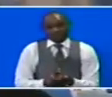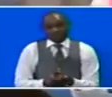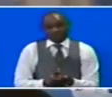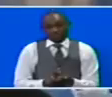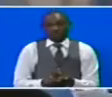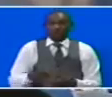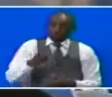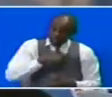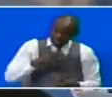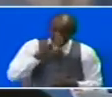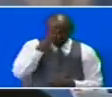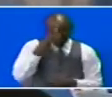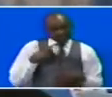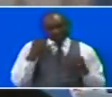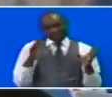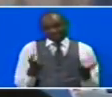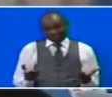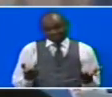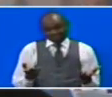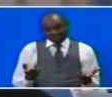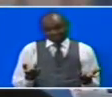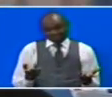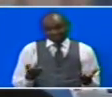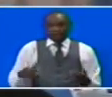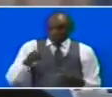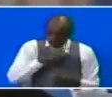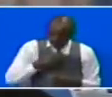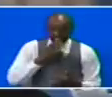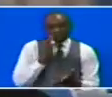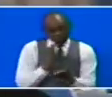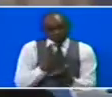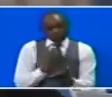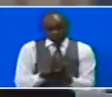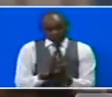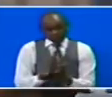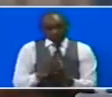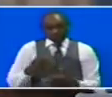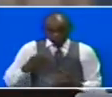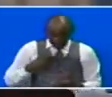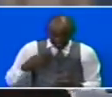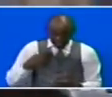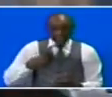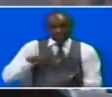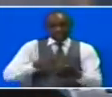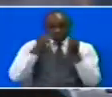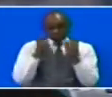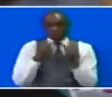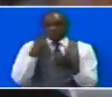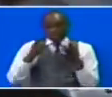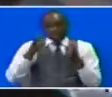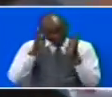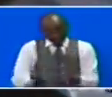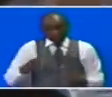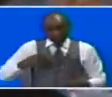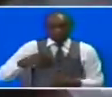we are not in doubt, we are undeniable, we are resolute as a party that the flag bearer wa